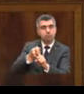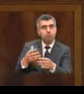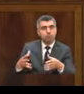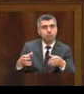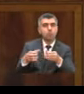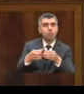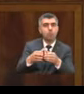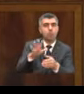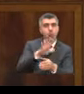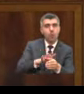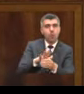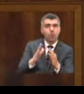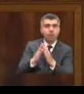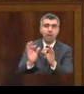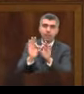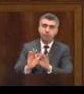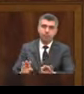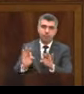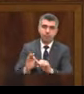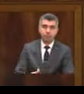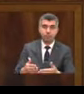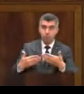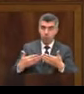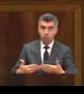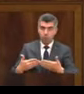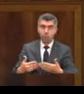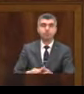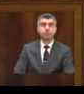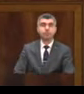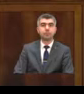اجتماعي للأشخاص اللي هما في وضعية الشارع. اليوم إلى حدود